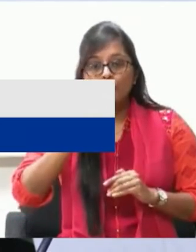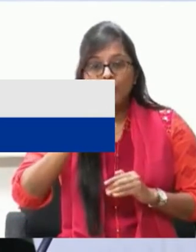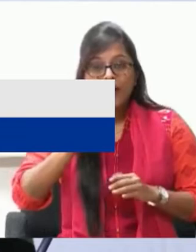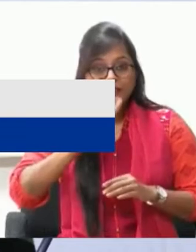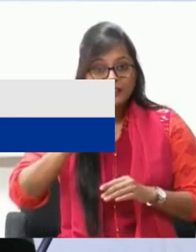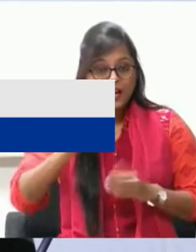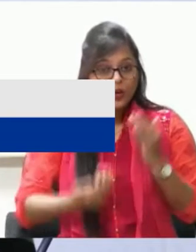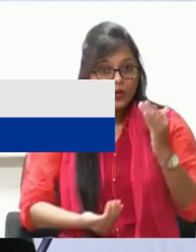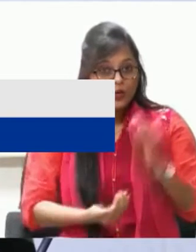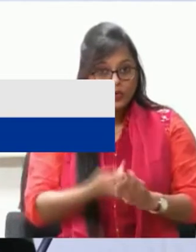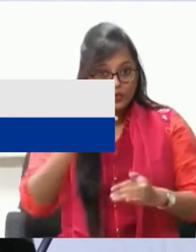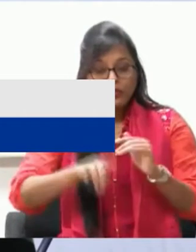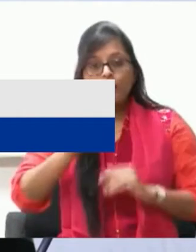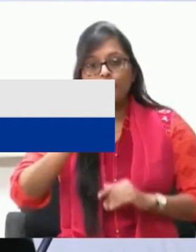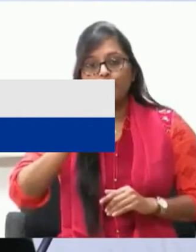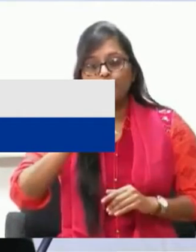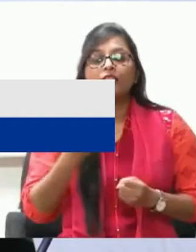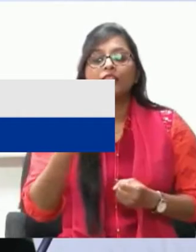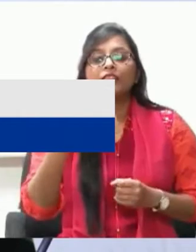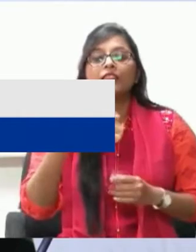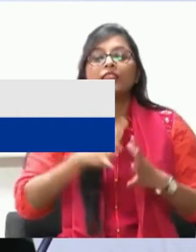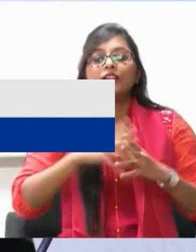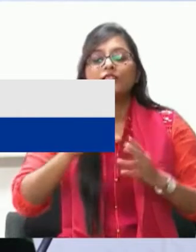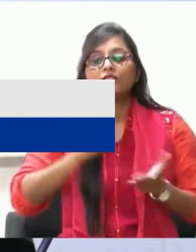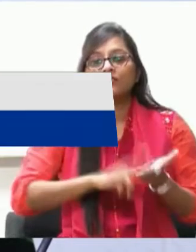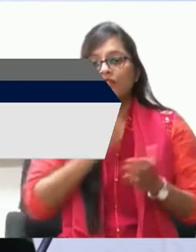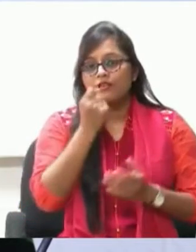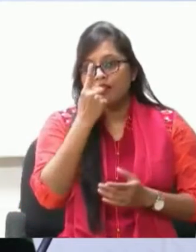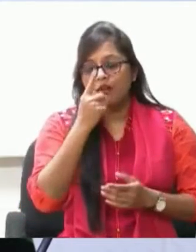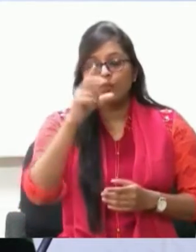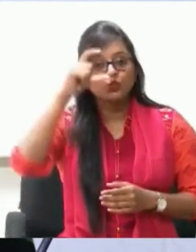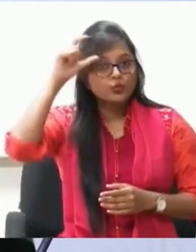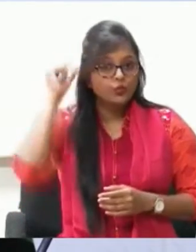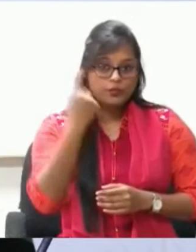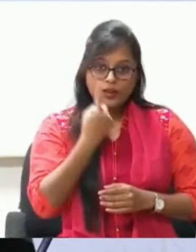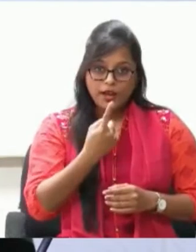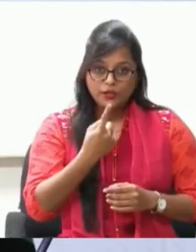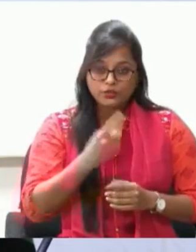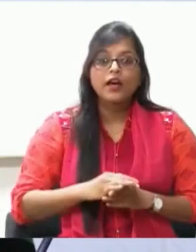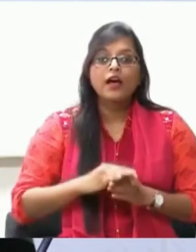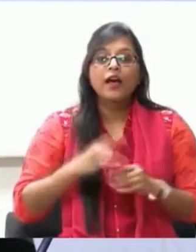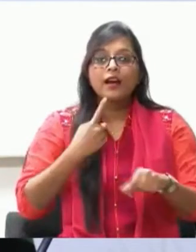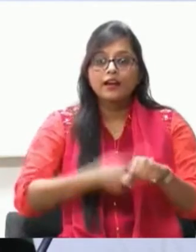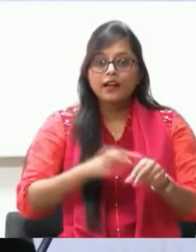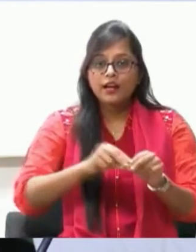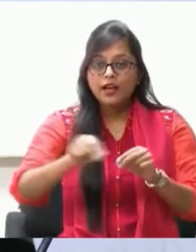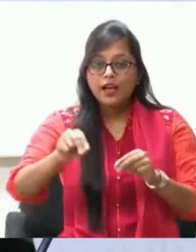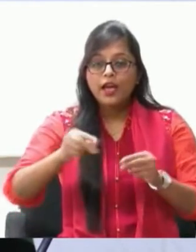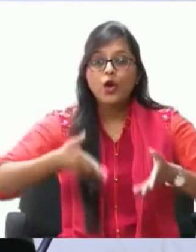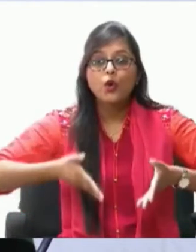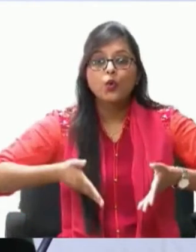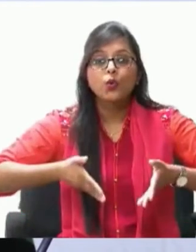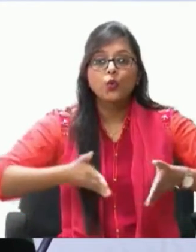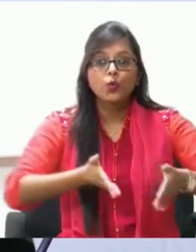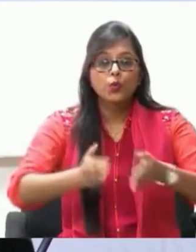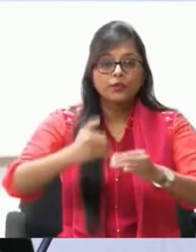নারায়ণগঞ্জের। এছাড়া কুমিল্লা 1 জন, কেরানীগঞ্জ যেটা ঢাকা ডিস্ট্রিক্টের মধ্যে অন্তর্ভুক্ত 1 জন